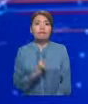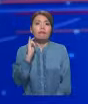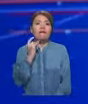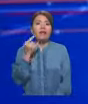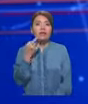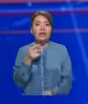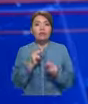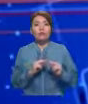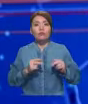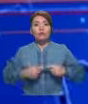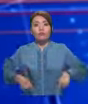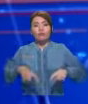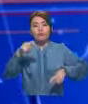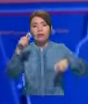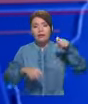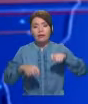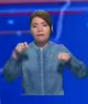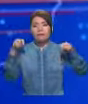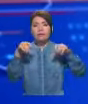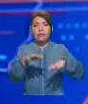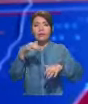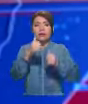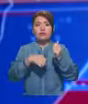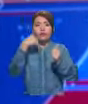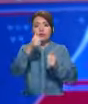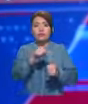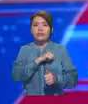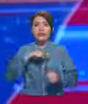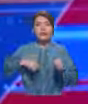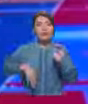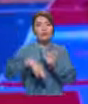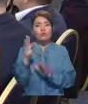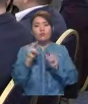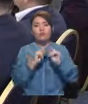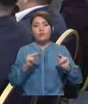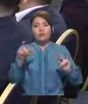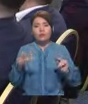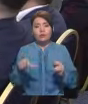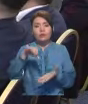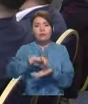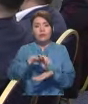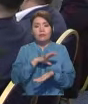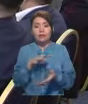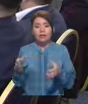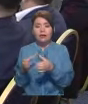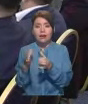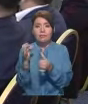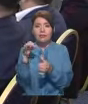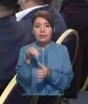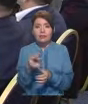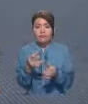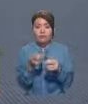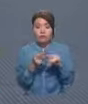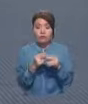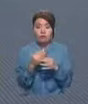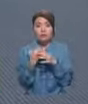Павлодарда ұстаздар форумы өтті. Шараға өңірдегі жыл бойы өздіктеп танылған мұғалімдер қатысты. Оған Аманат партиясының облыстық филиалы мұрындық болған.